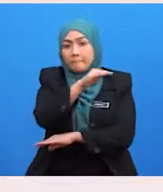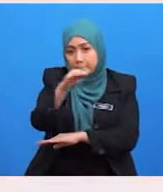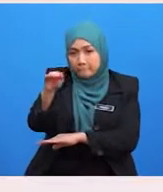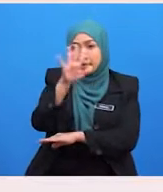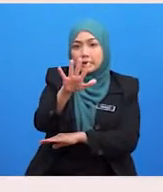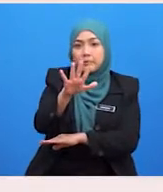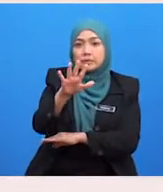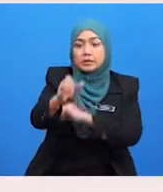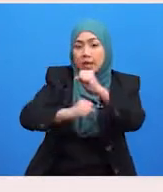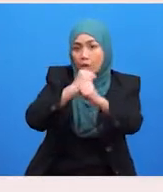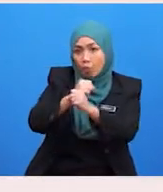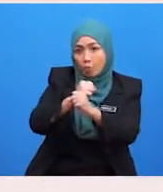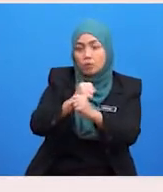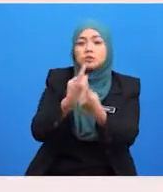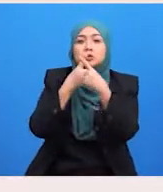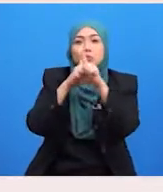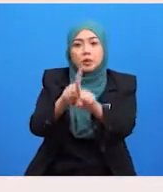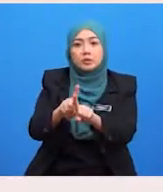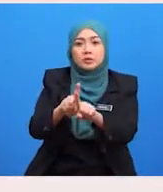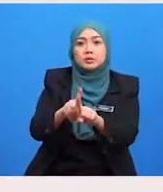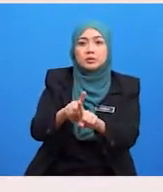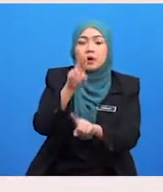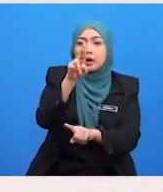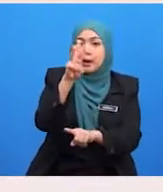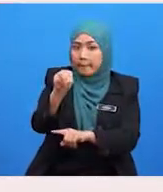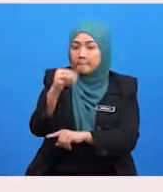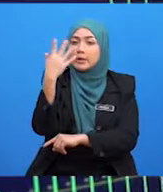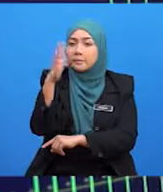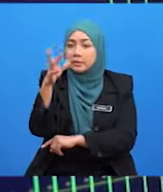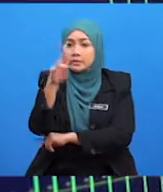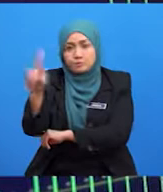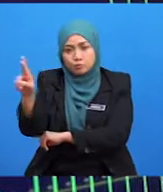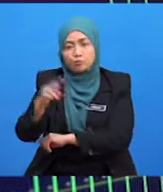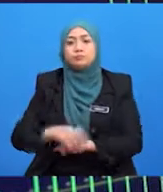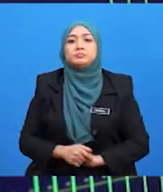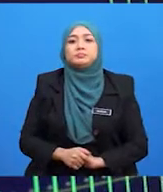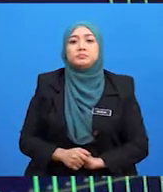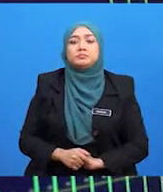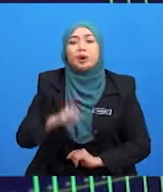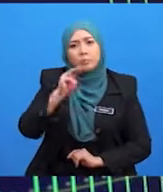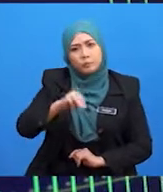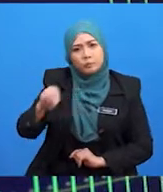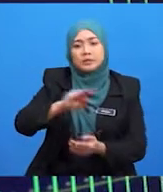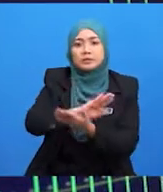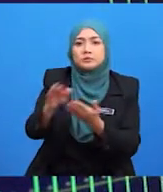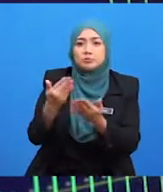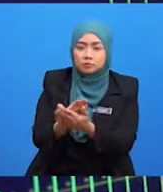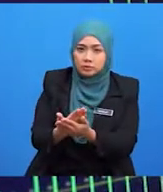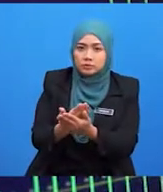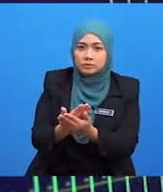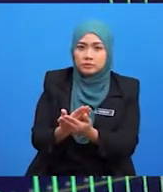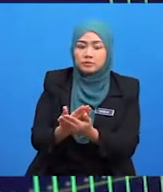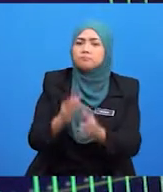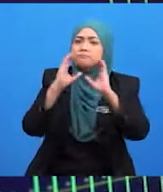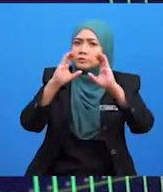jawapannya ialah RM15,000. murid-murid yang dikasihi sekalian.